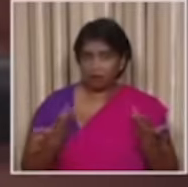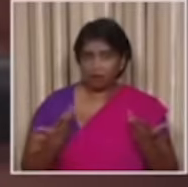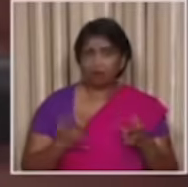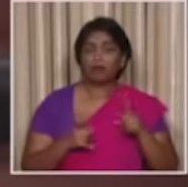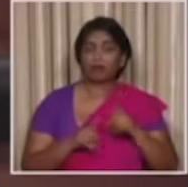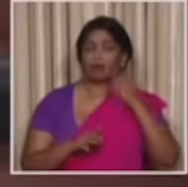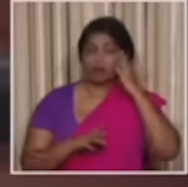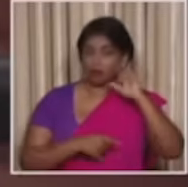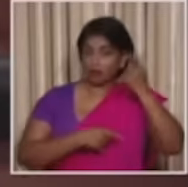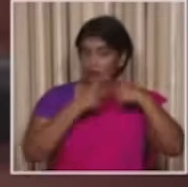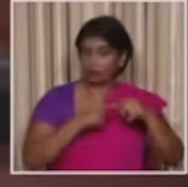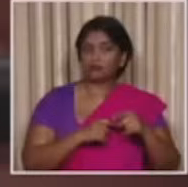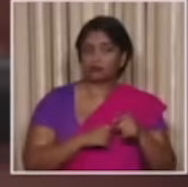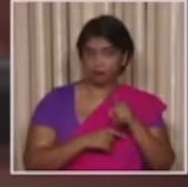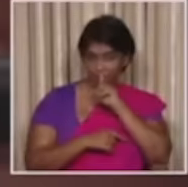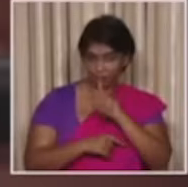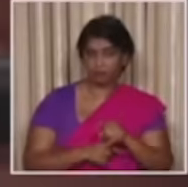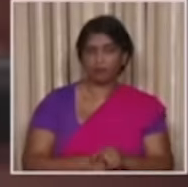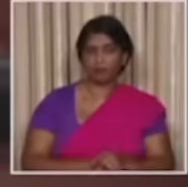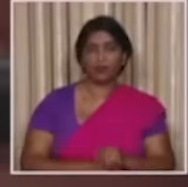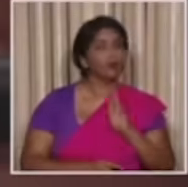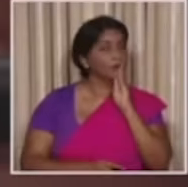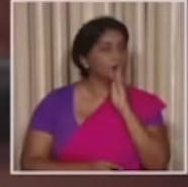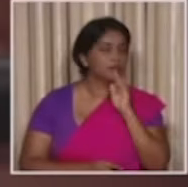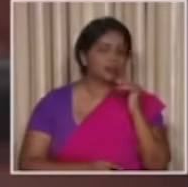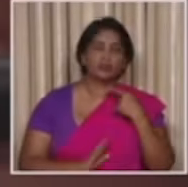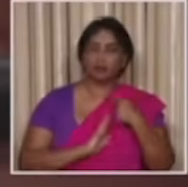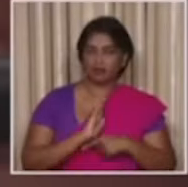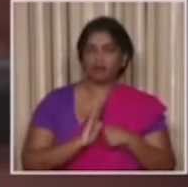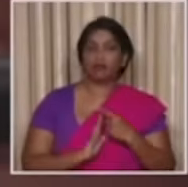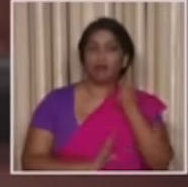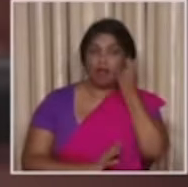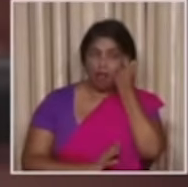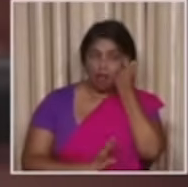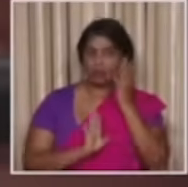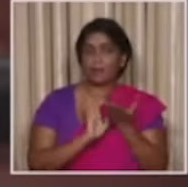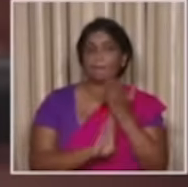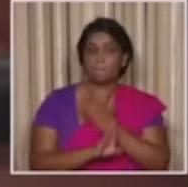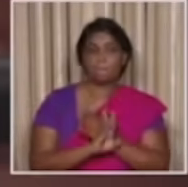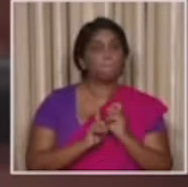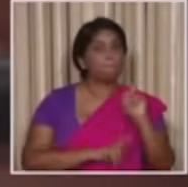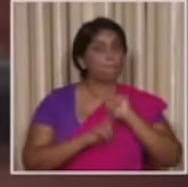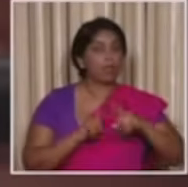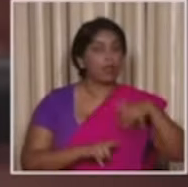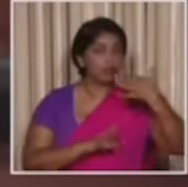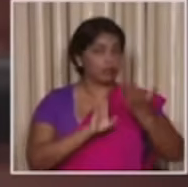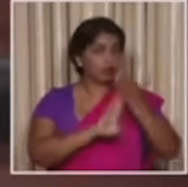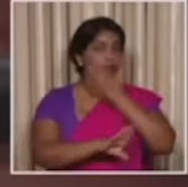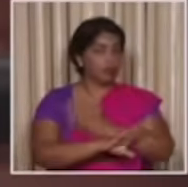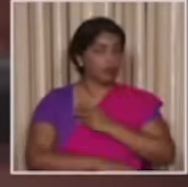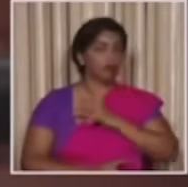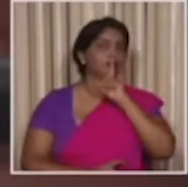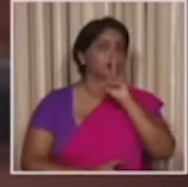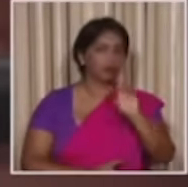නෙමෙයි, සම්ප්‍රදාය ඇති වුණොත් මම කියන ඔබතුමාට සාමාන්‍යයෙන් ගත්තොත් අපේ රටේ යෝජනාවකට පෙර පාර්ලිමේන්තුවට දින 5කට පෙර දැනුම් දිය